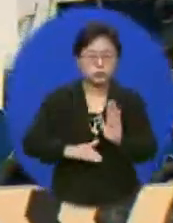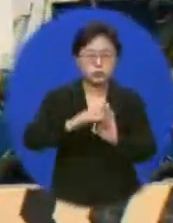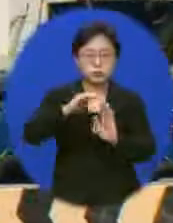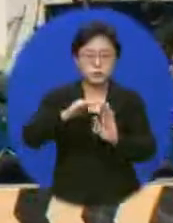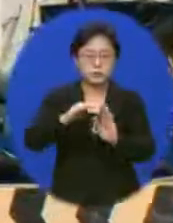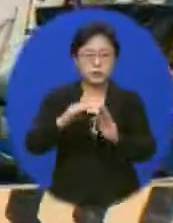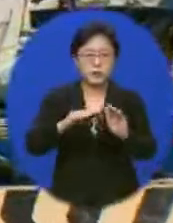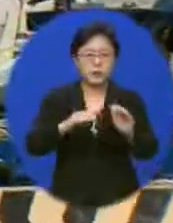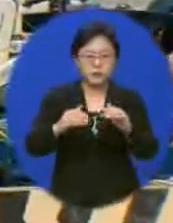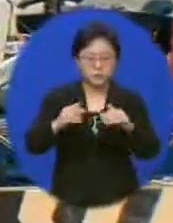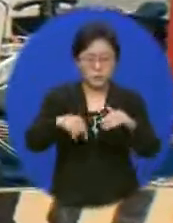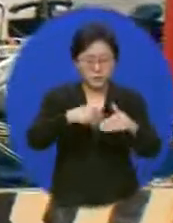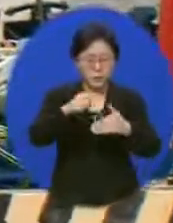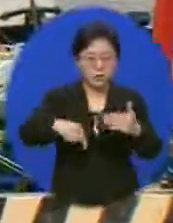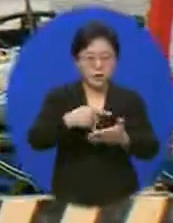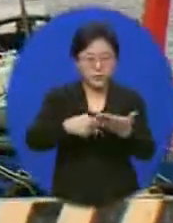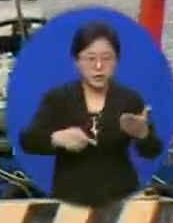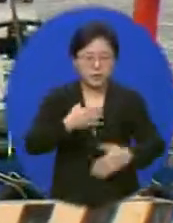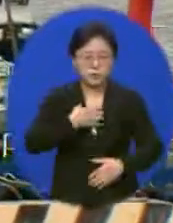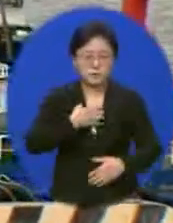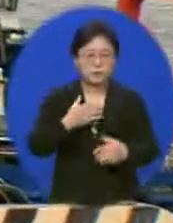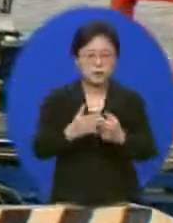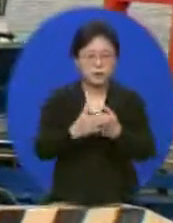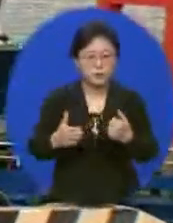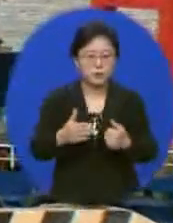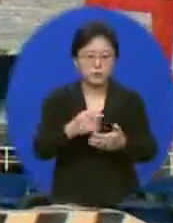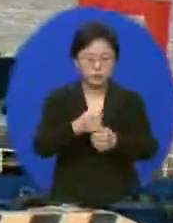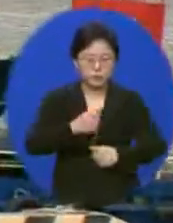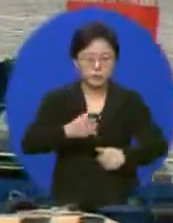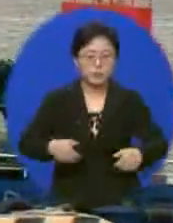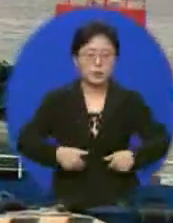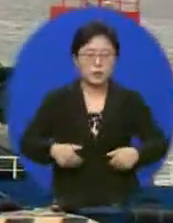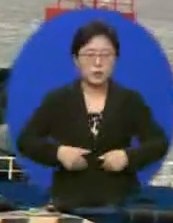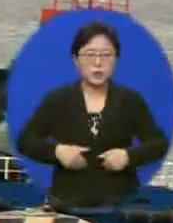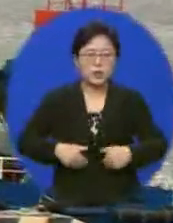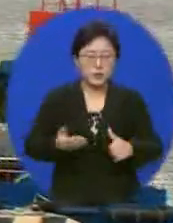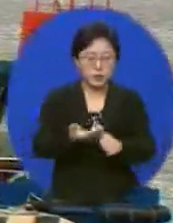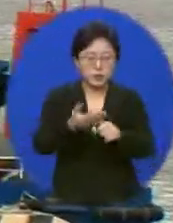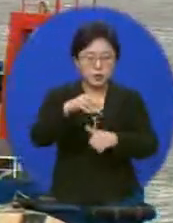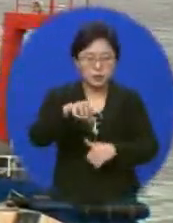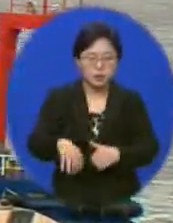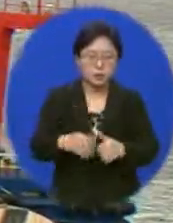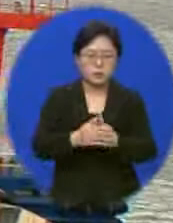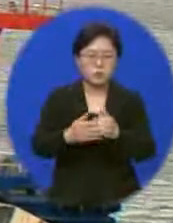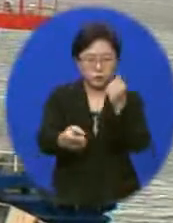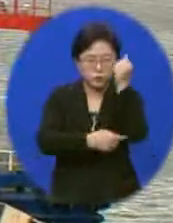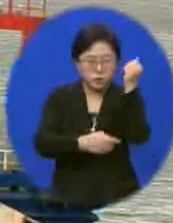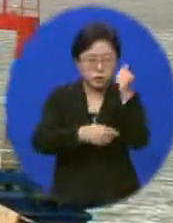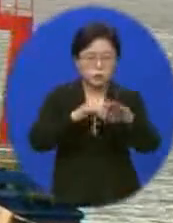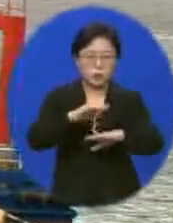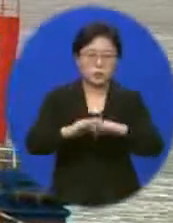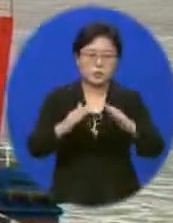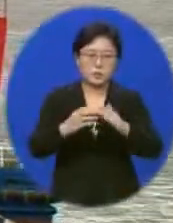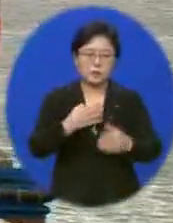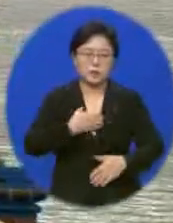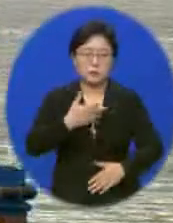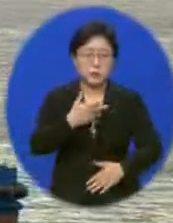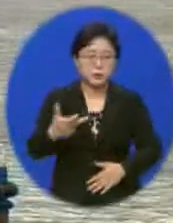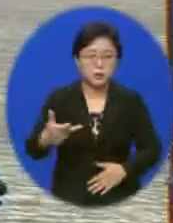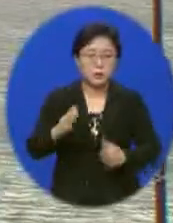높아 해안가에 해일 피해가 우려돼 주의가 필요합니다. 특히 양식장과 수확기를 앞둔 농가들의 걱정이